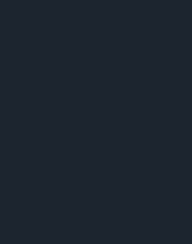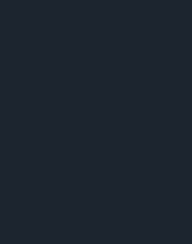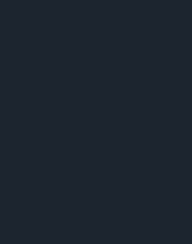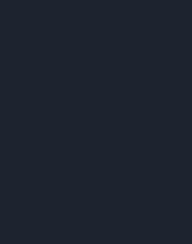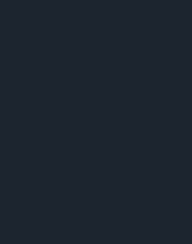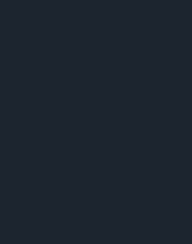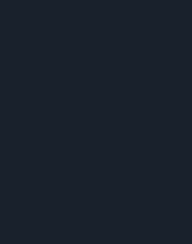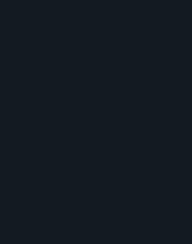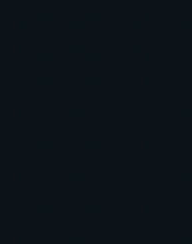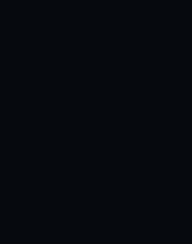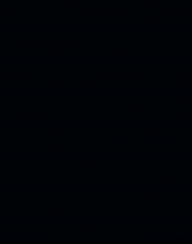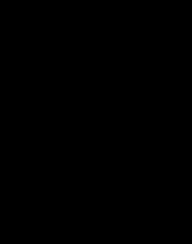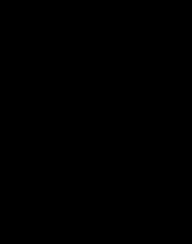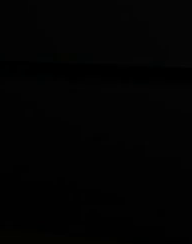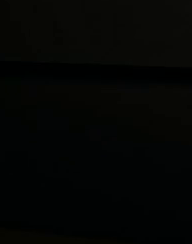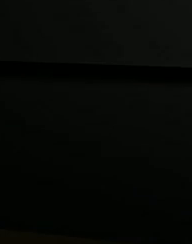Dziękujemy.